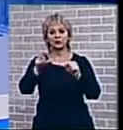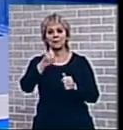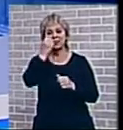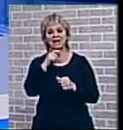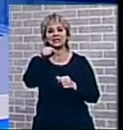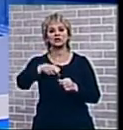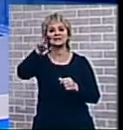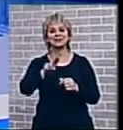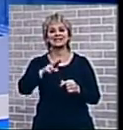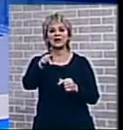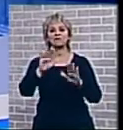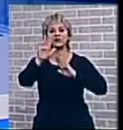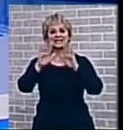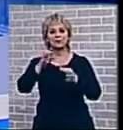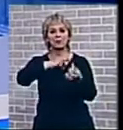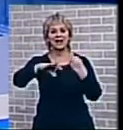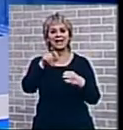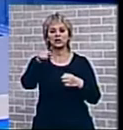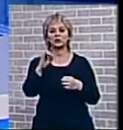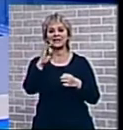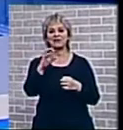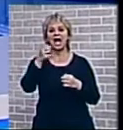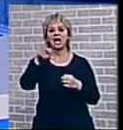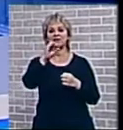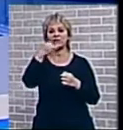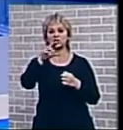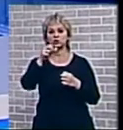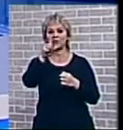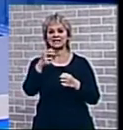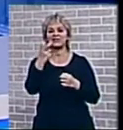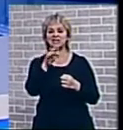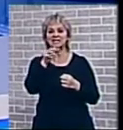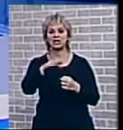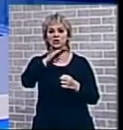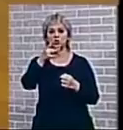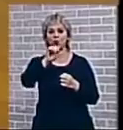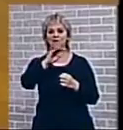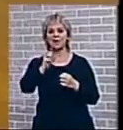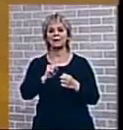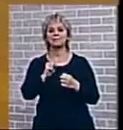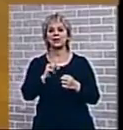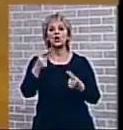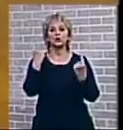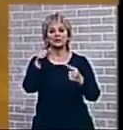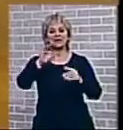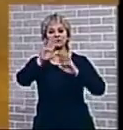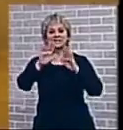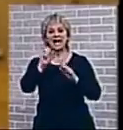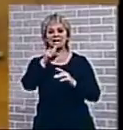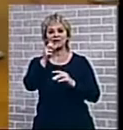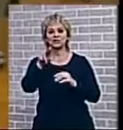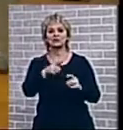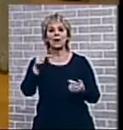благодаря специальному выставочному проекту «Иван Айвазовский. 200 лет триумфа». Юбилейную выставку